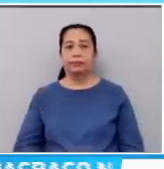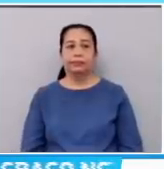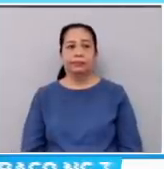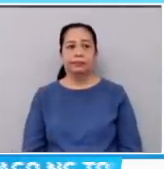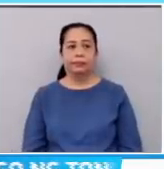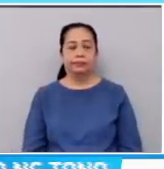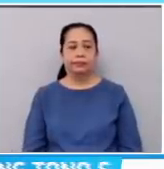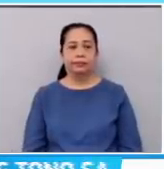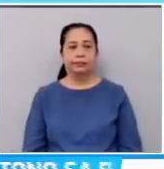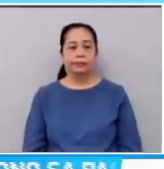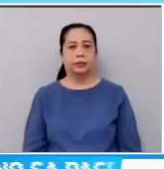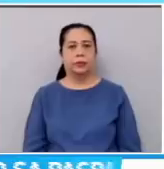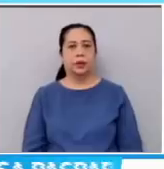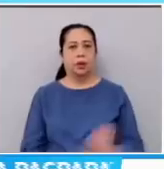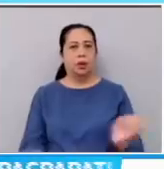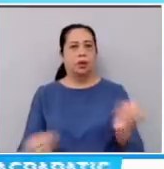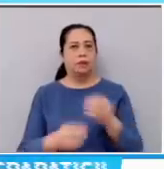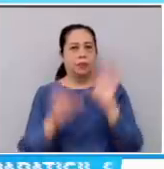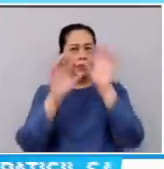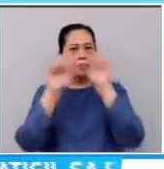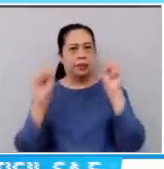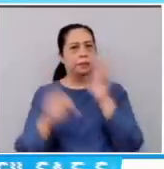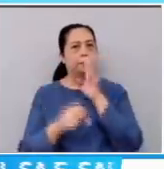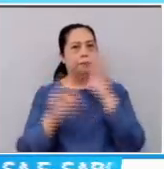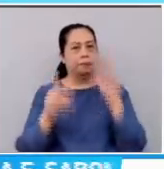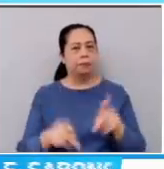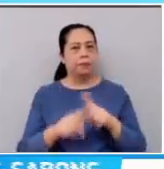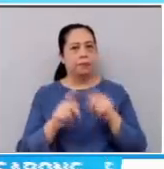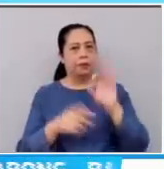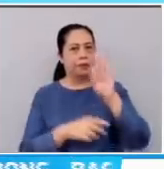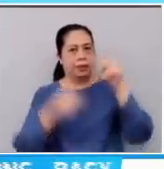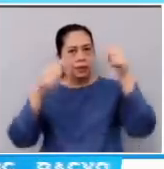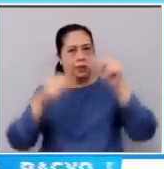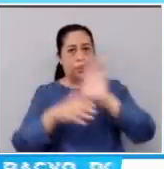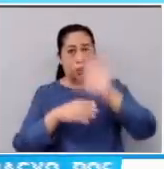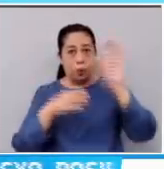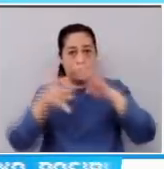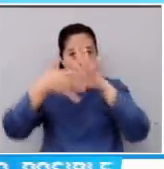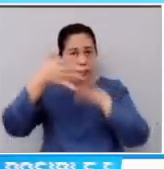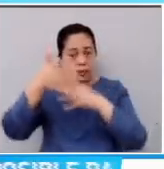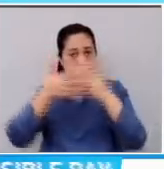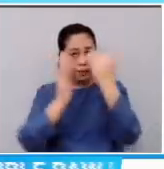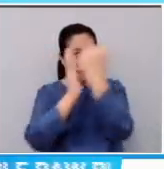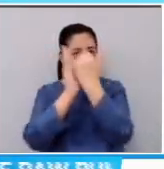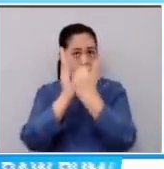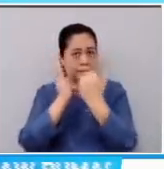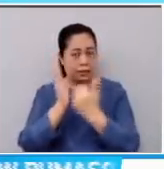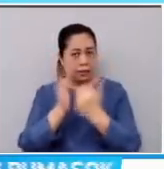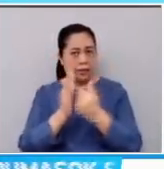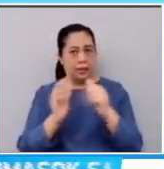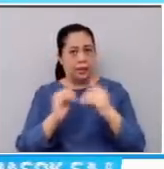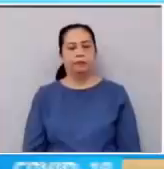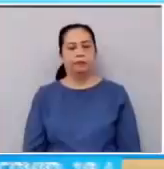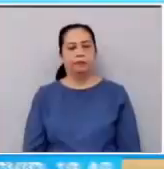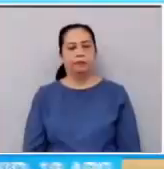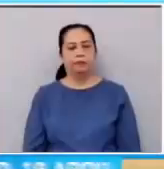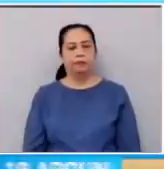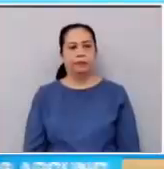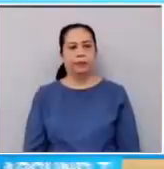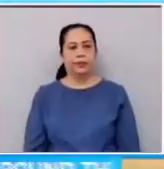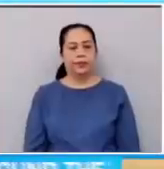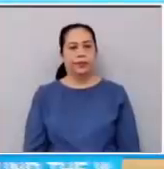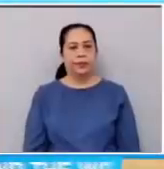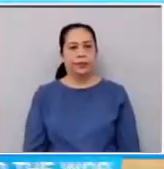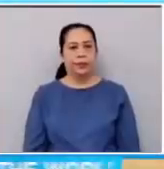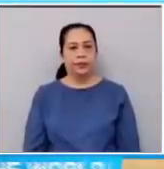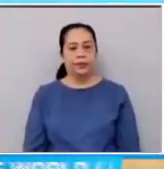Nasa Office of the Presidential Spokesperson Facebook page po ang kumpletong listahan ng mga lugar na nasa Alert Levels 1 at 2.